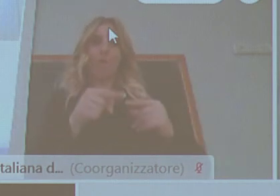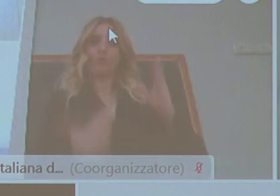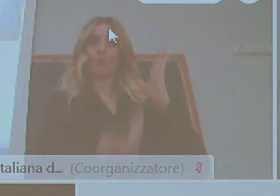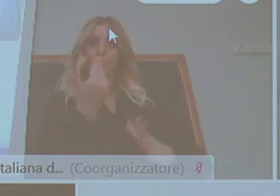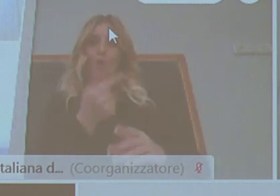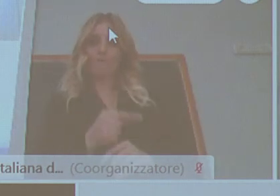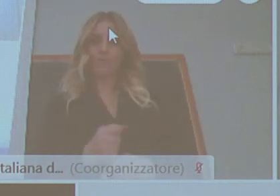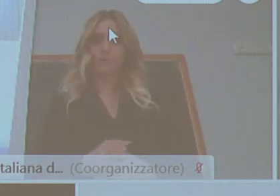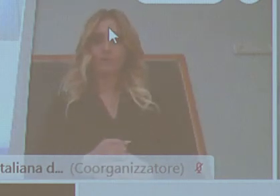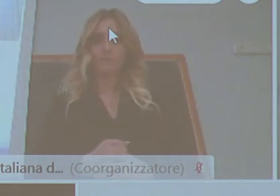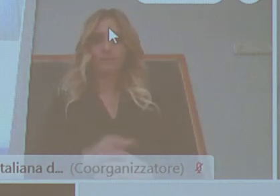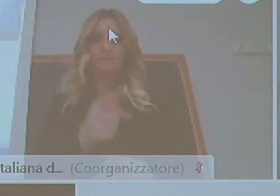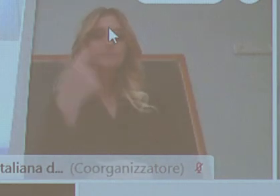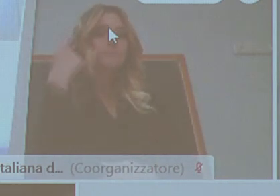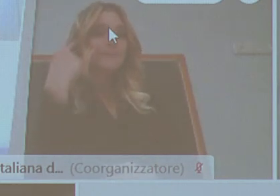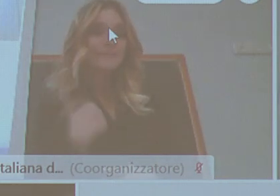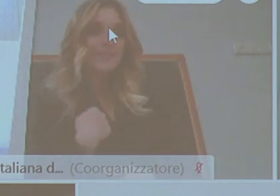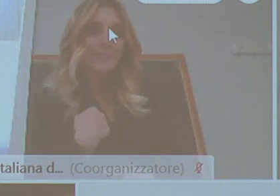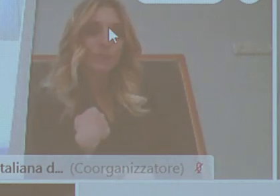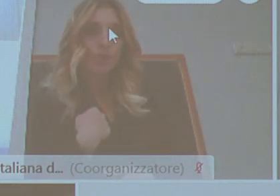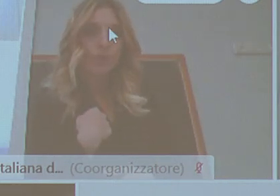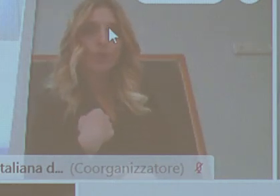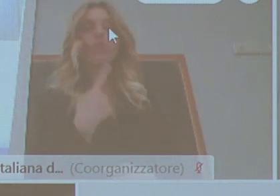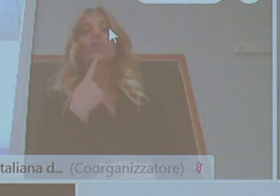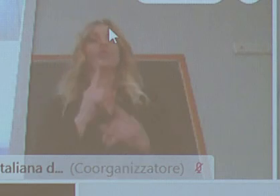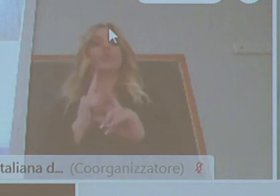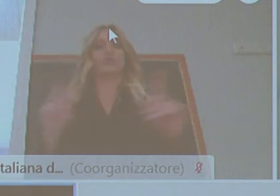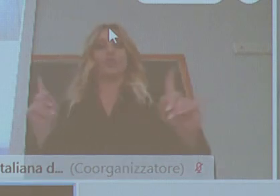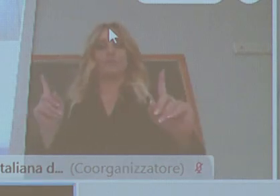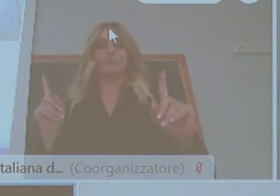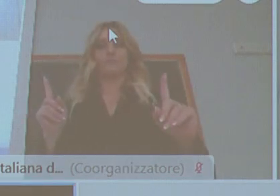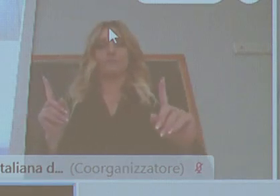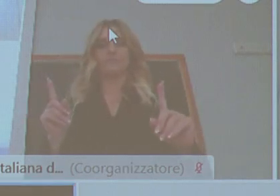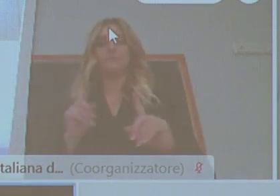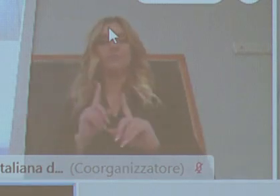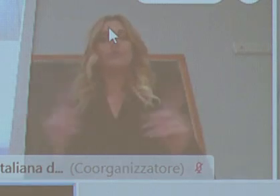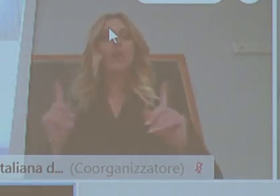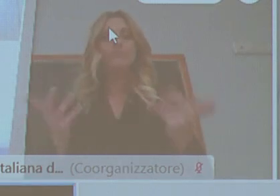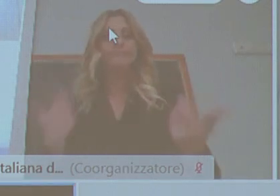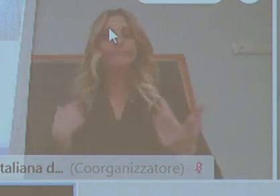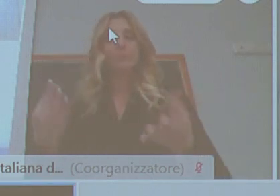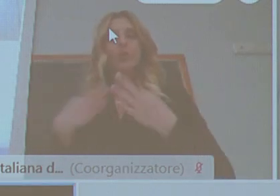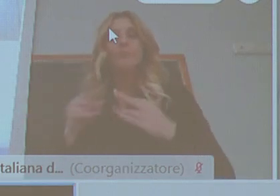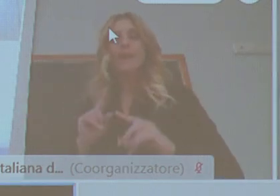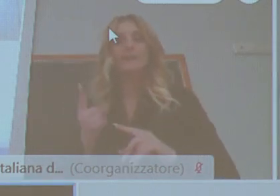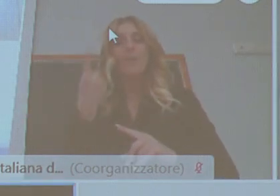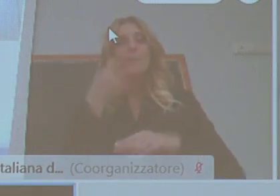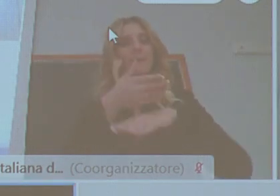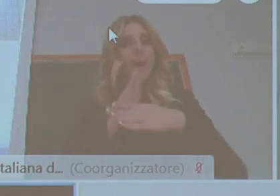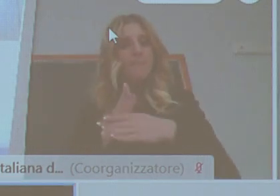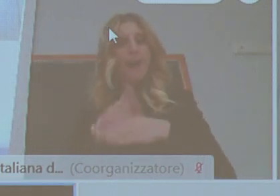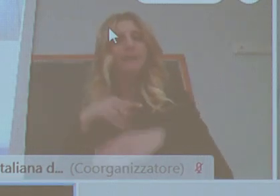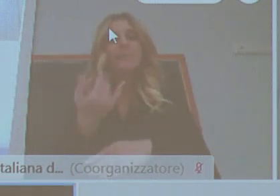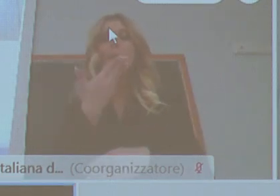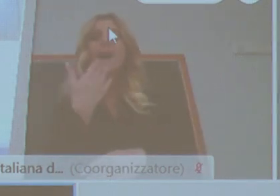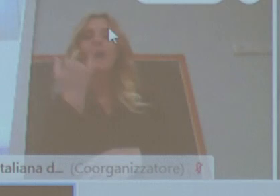ha sentito? No. Ah, andiamo bene. Non perso proprio la voce, cioè ho sentito la prima parte e l'ultima parte